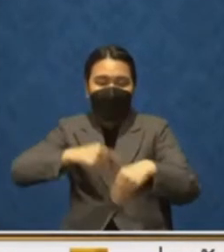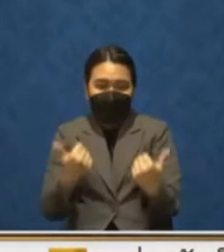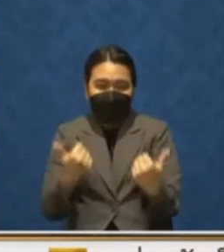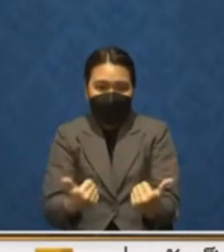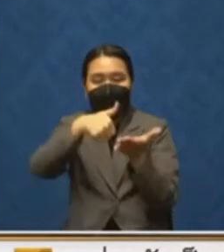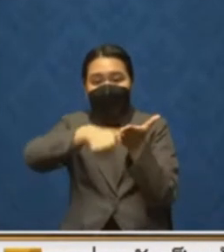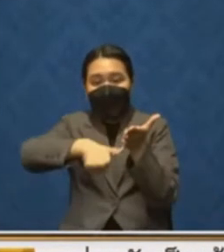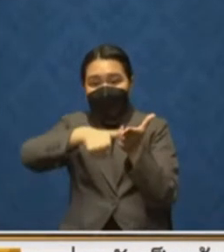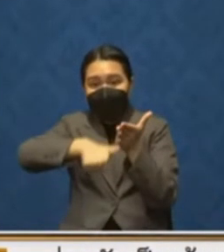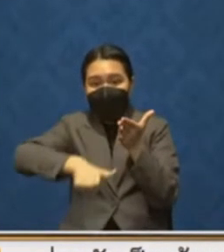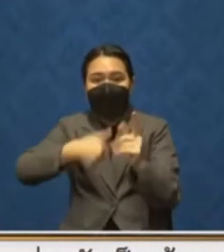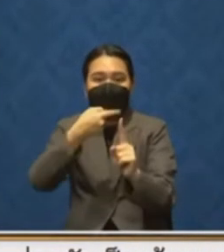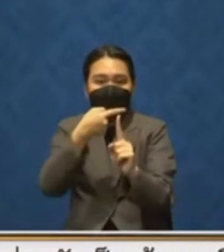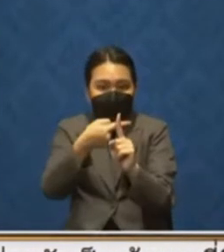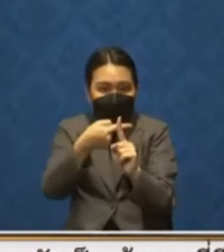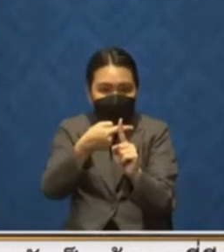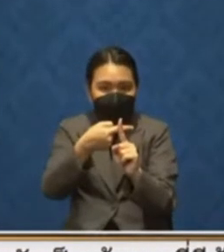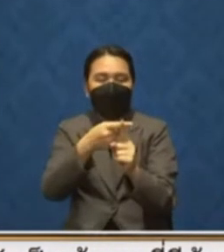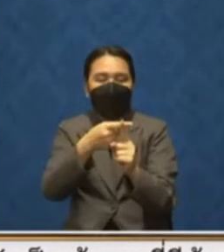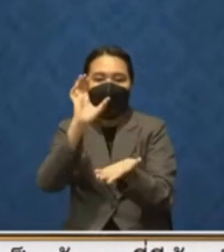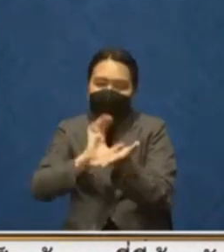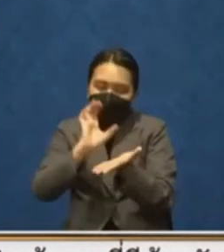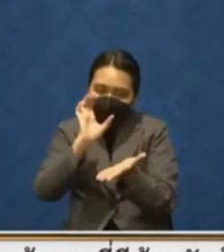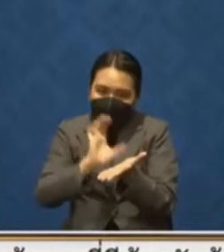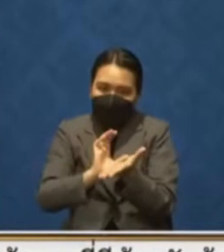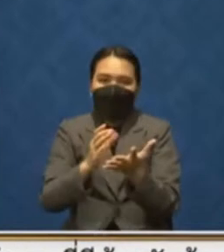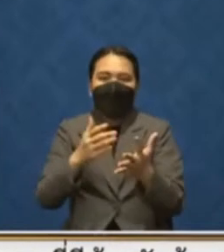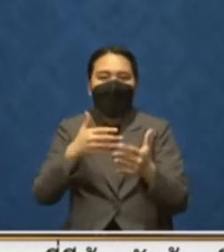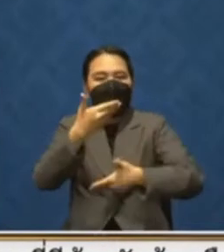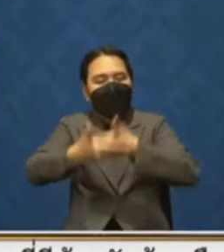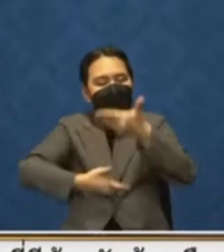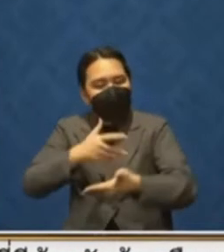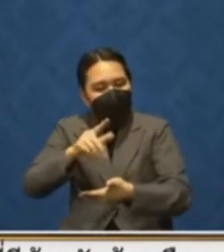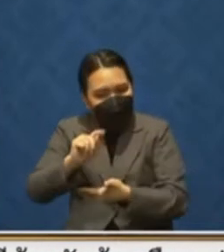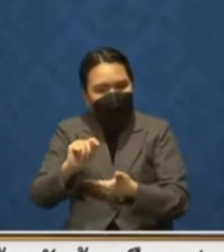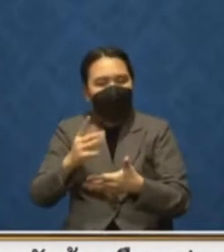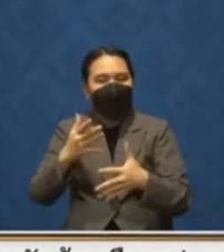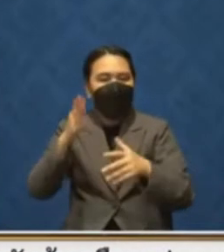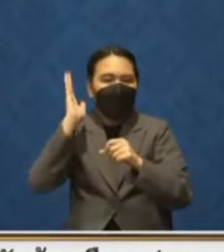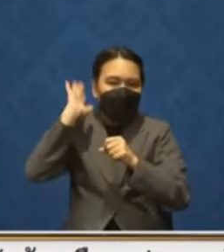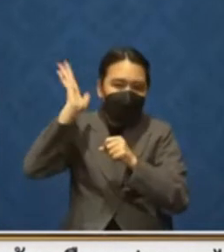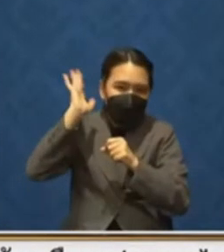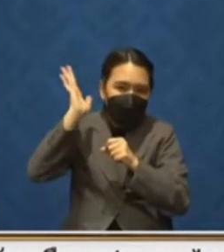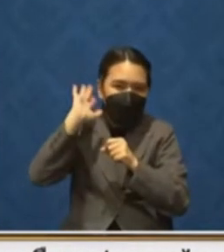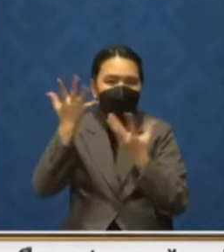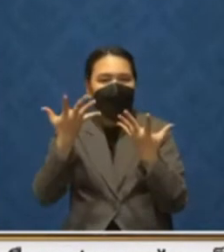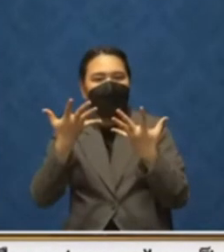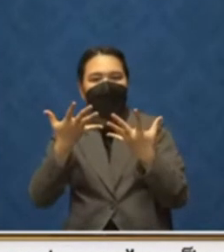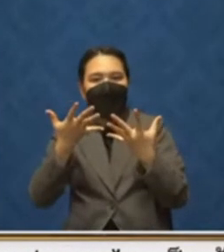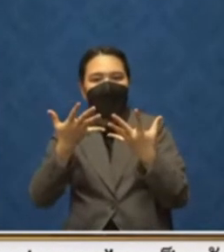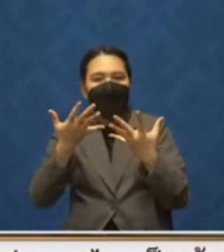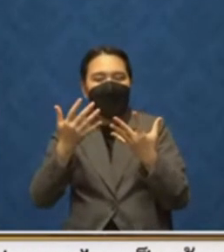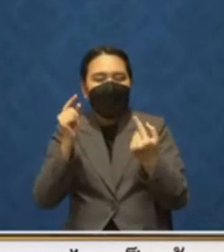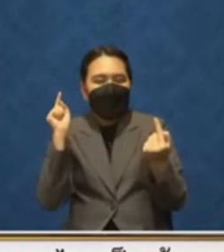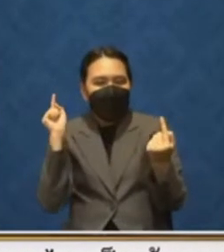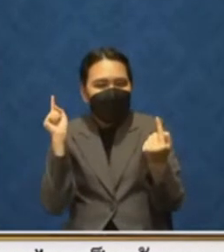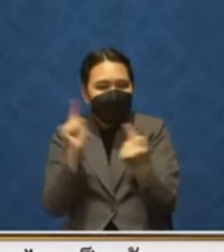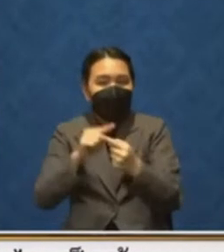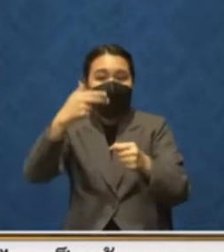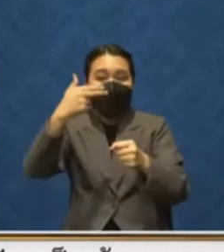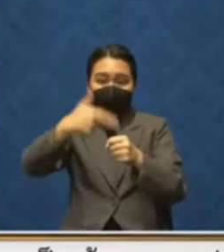ภาษีมูลค่าเพิ่มบวกกองทุนบวกค่าการตลาดบวกสารพัดบวกไปจนถึงหน้าปั๊มเนี่ย